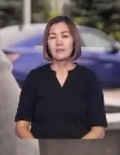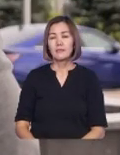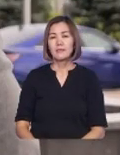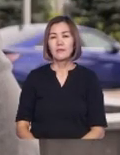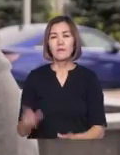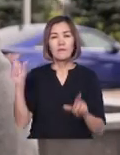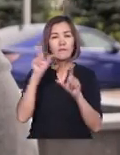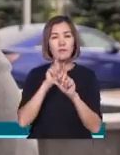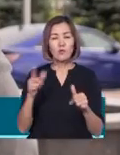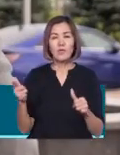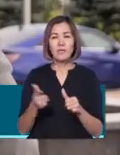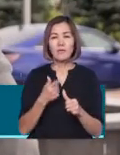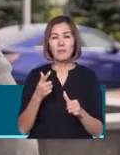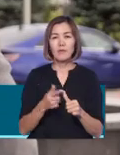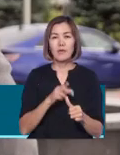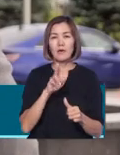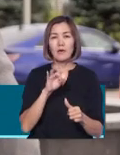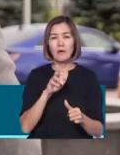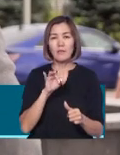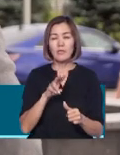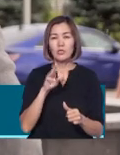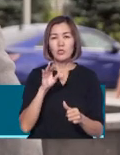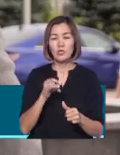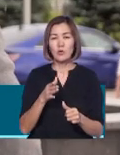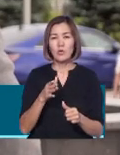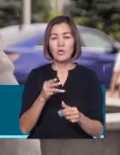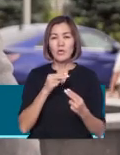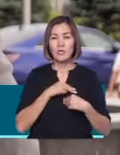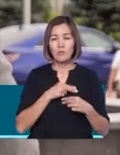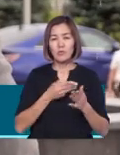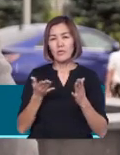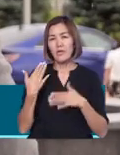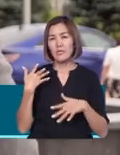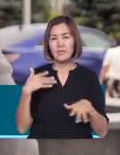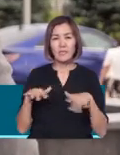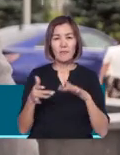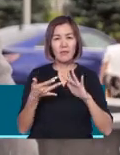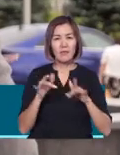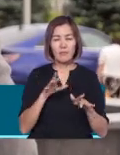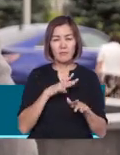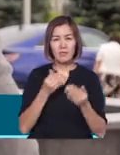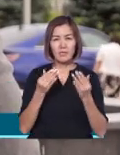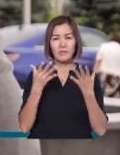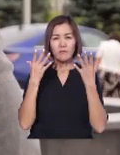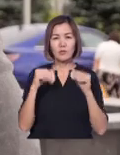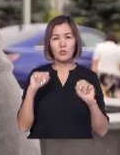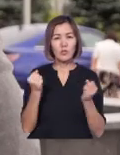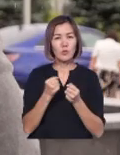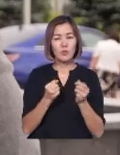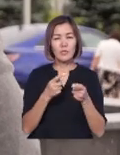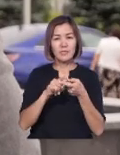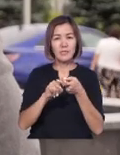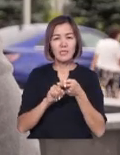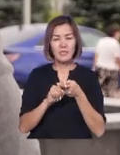В школе имени Ахына Кабынжырау, где я работаю, ранее была очень слабая сеть интернет. На сегодняшний день скорость